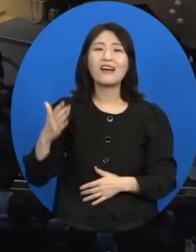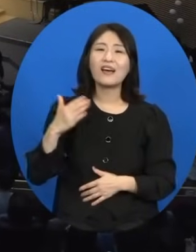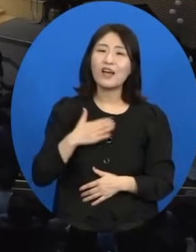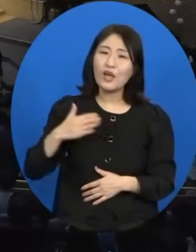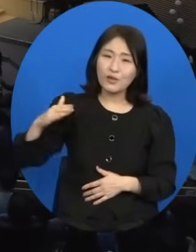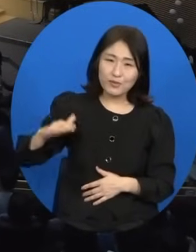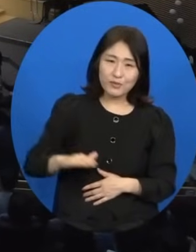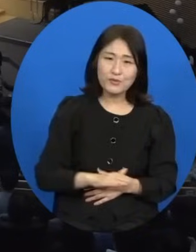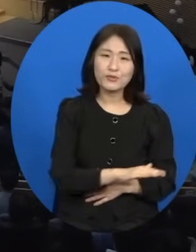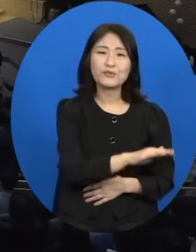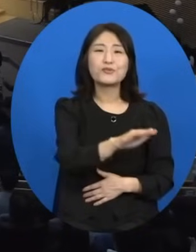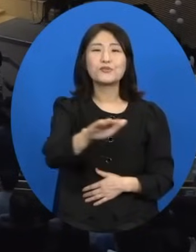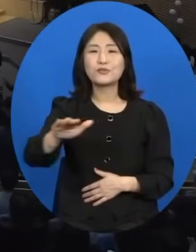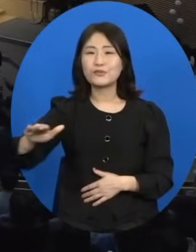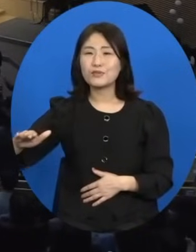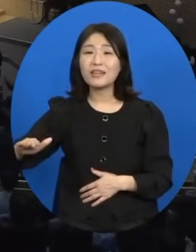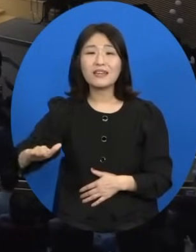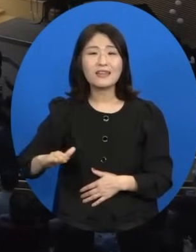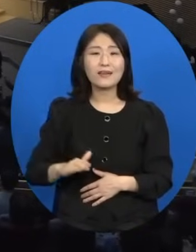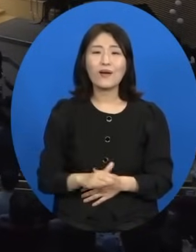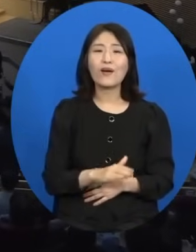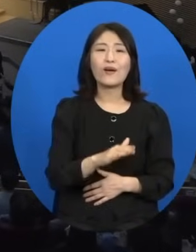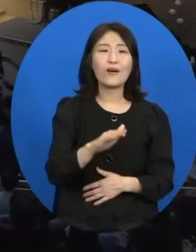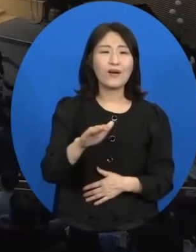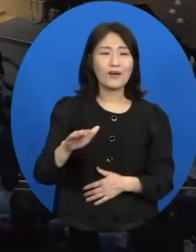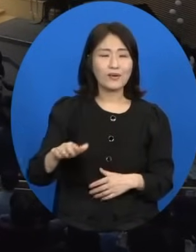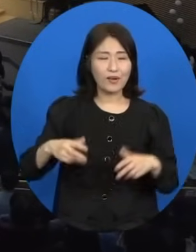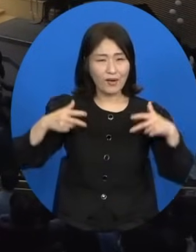날마다 우리